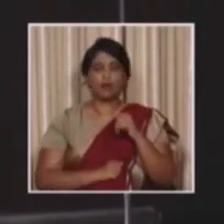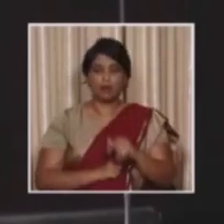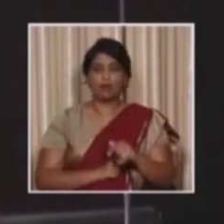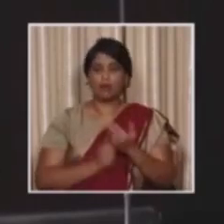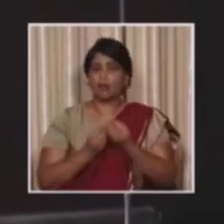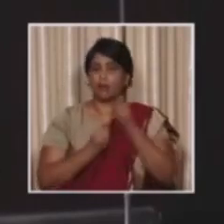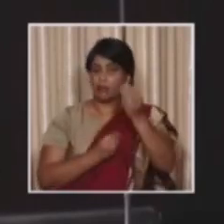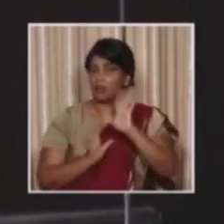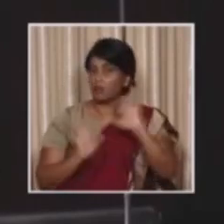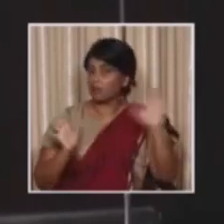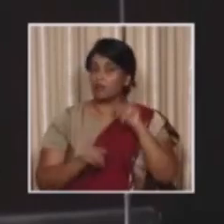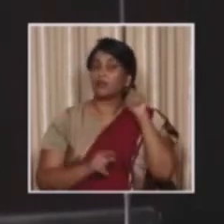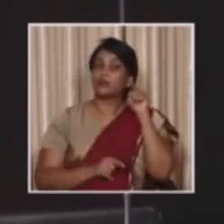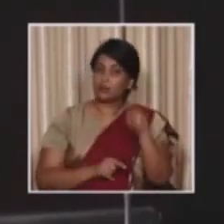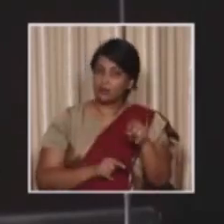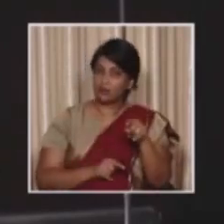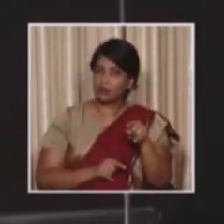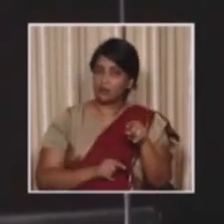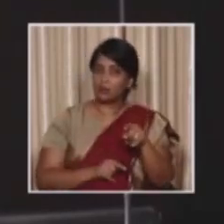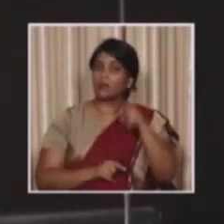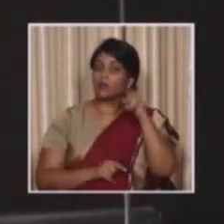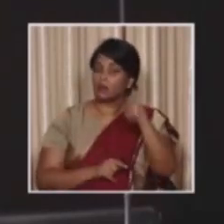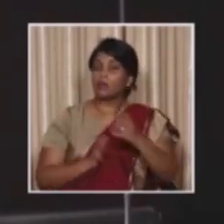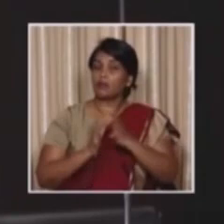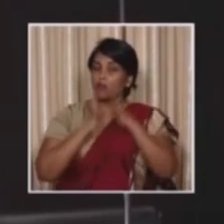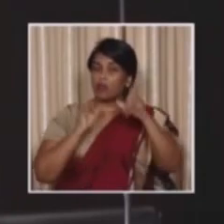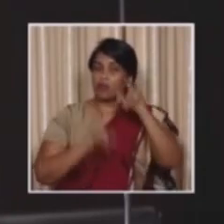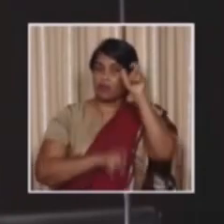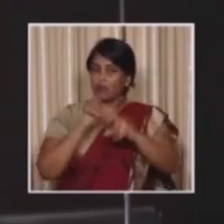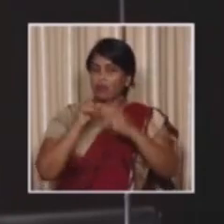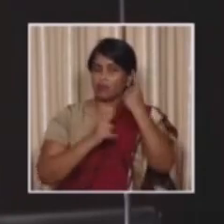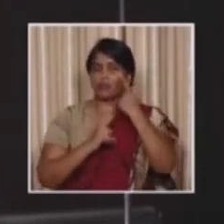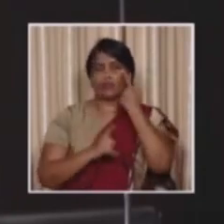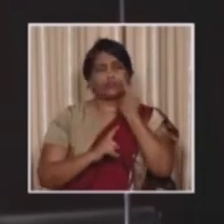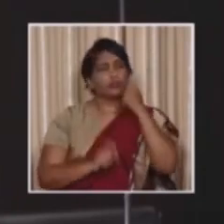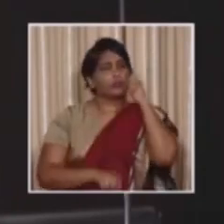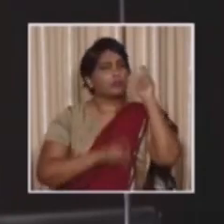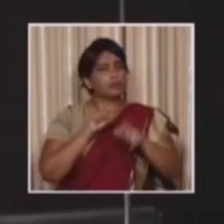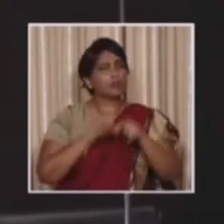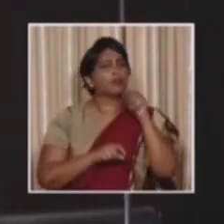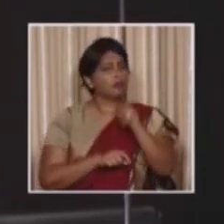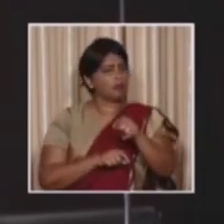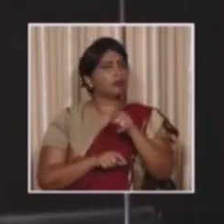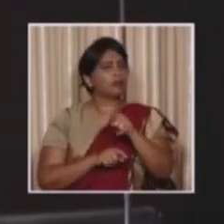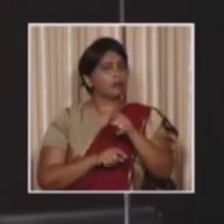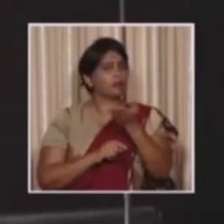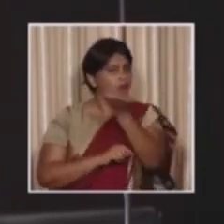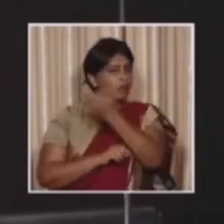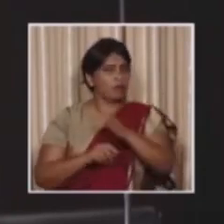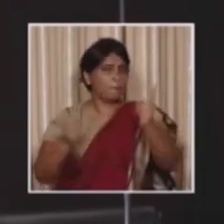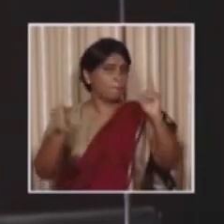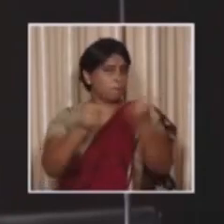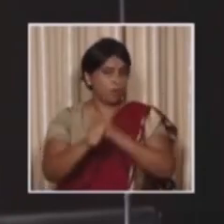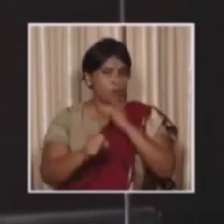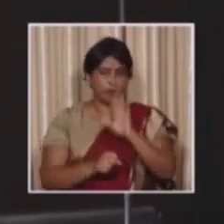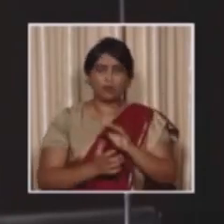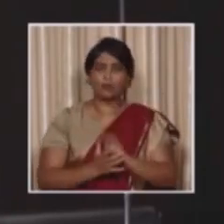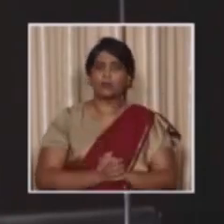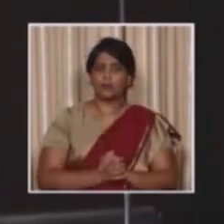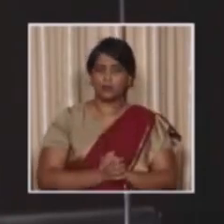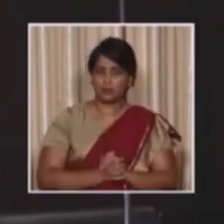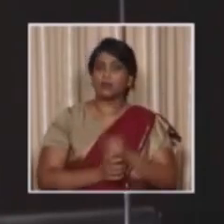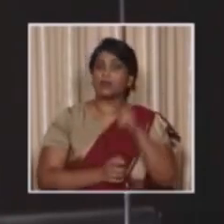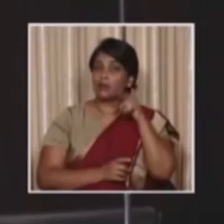படுத்துகிறீர்கள். நீங்கள் எத்தனை 1000 பேரை கொண்டீர்கள், நீங்கள் எத்தனை 1000 பேரை கொலை செய்தீர்கள், முதலில் அதை சிந்தியுங்கள். சிறையில் இருந்தவன்